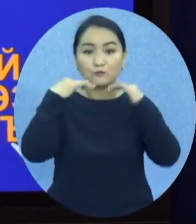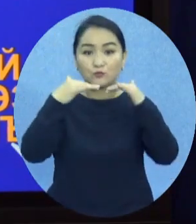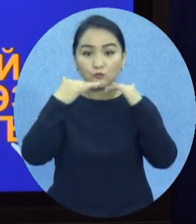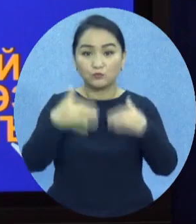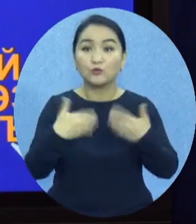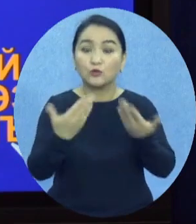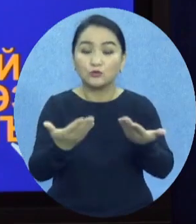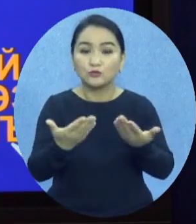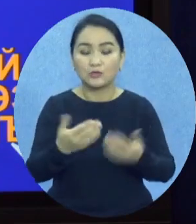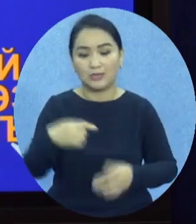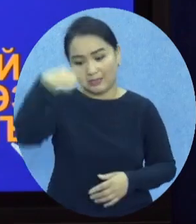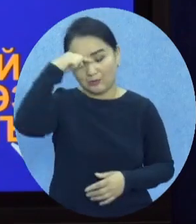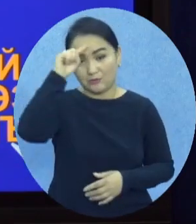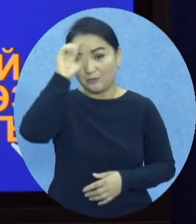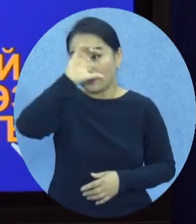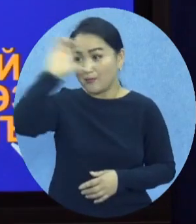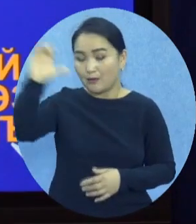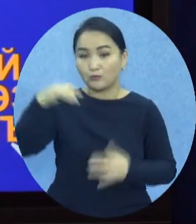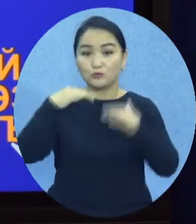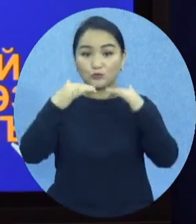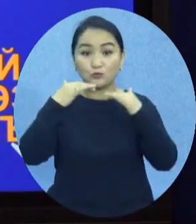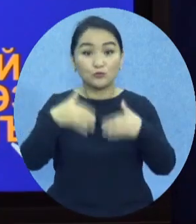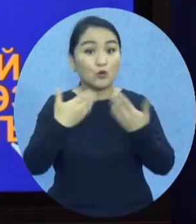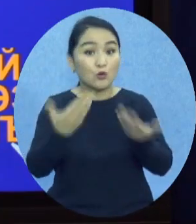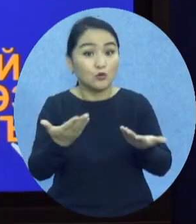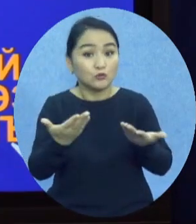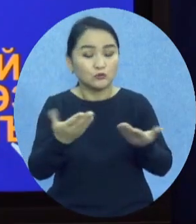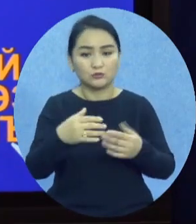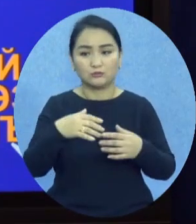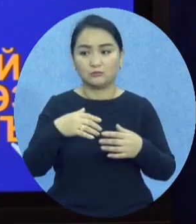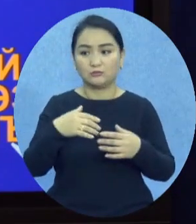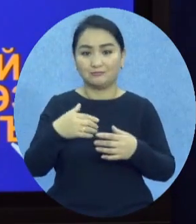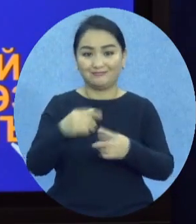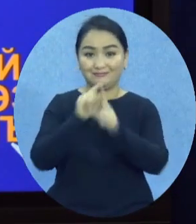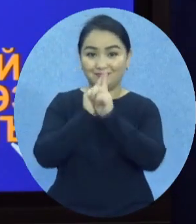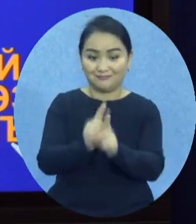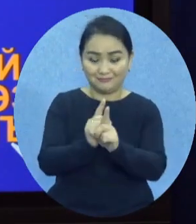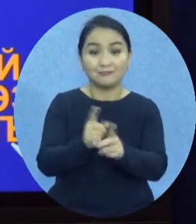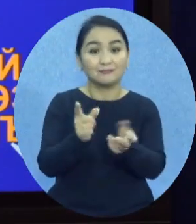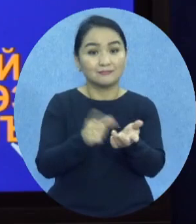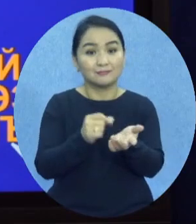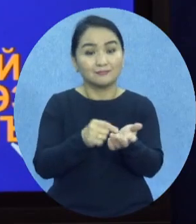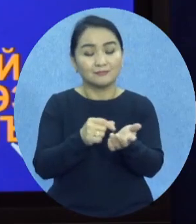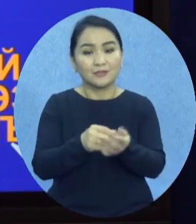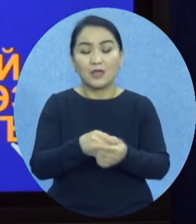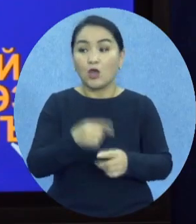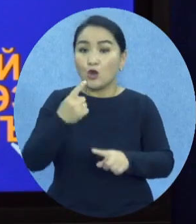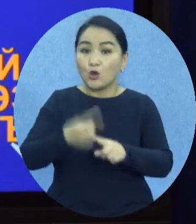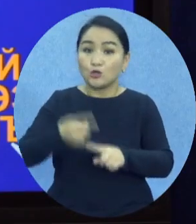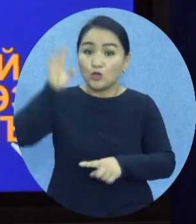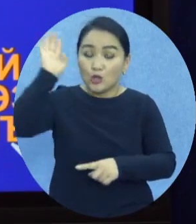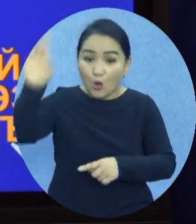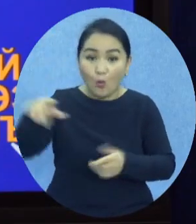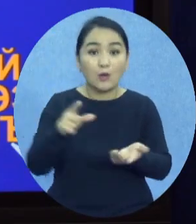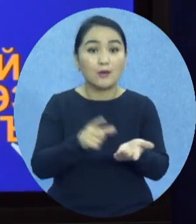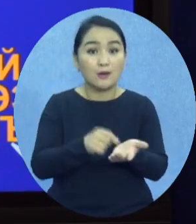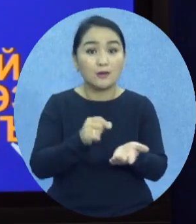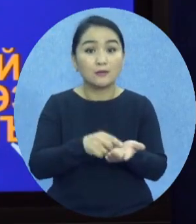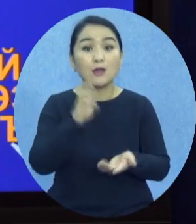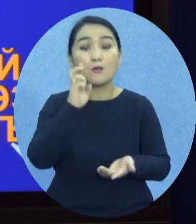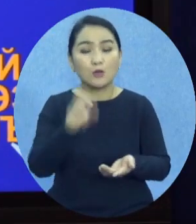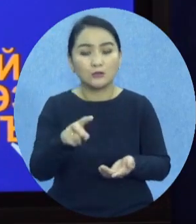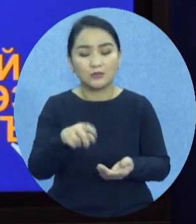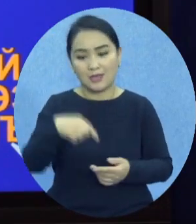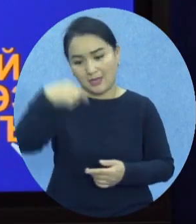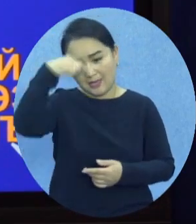мэндийн байгууллагынас зөвлөж байгаа зөвлөгөөнүүдийг маш сайн дагаарай. Үүнээс гадна хэрвээ үнэхээр явах шаардлага гарах юм бол тодорхой эмийн санг